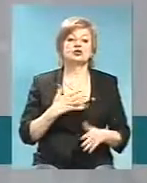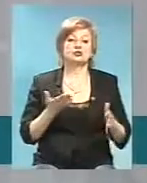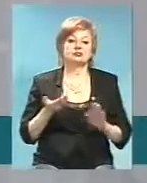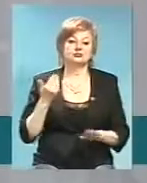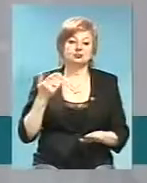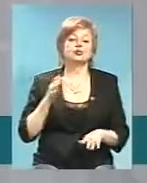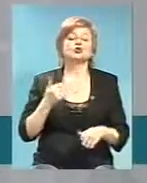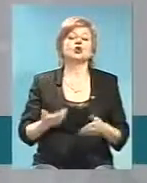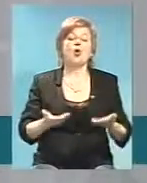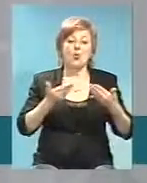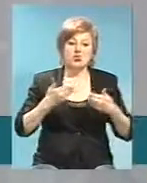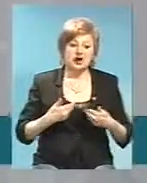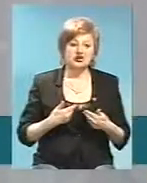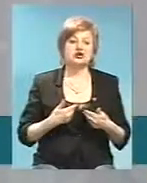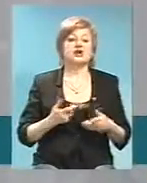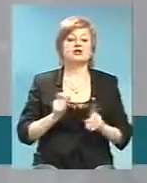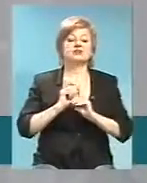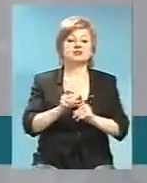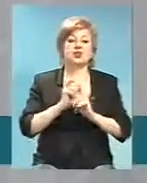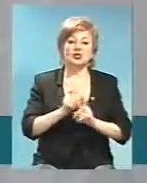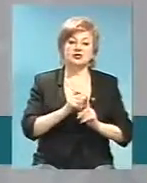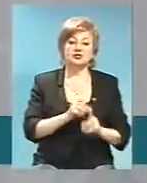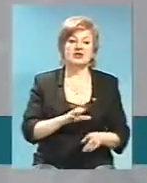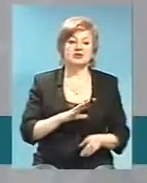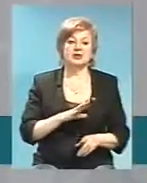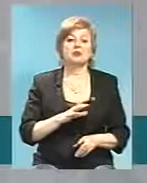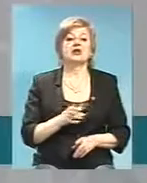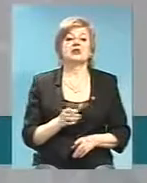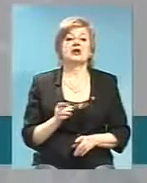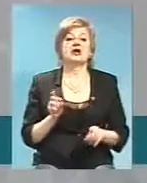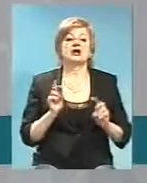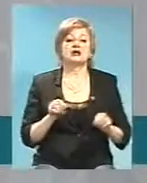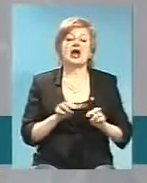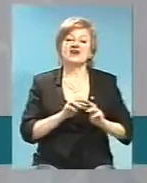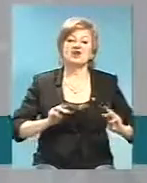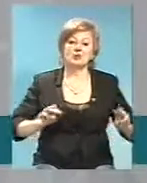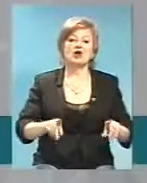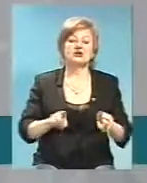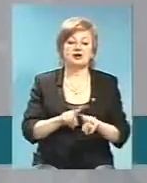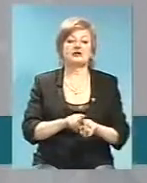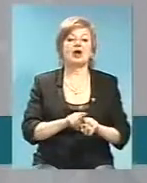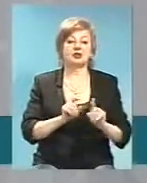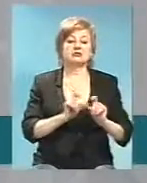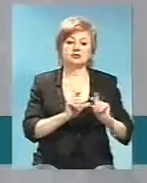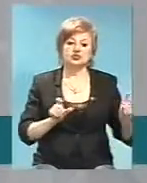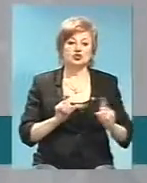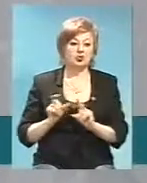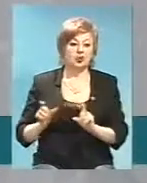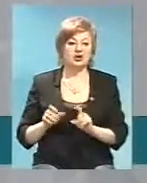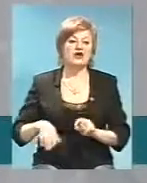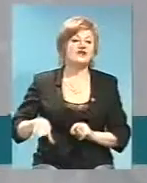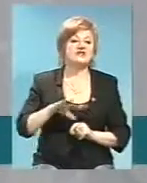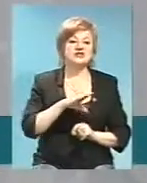і звернення, і ми давали відповіді на запитання як в департаменті, так і в структурних підрозділах. Кожний абсолютно